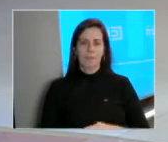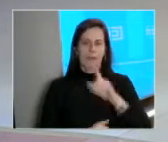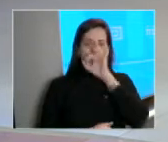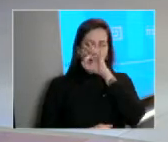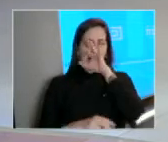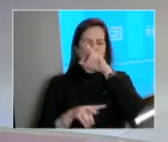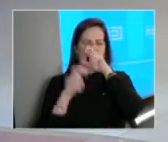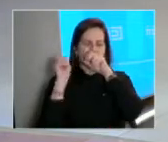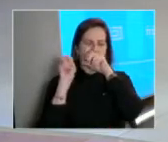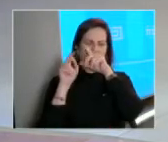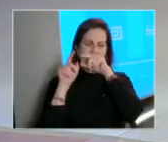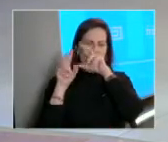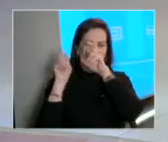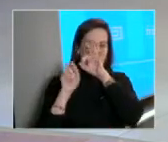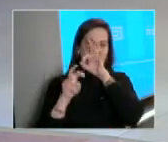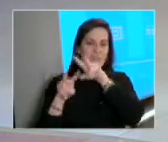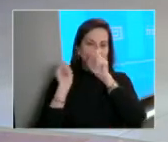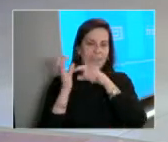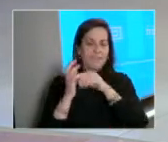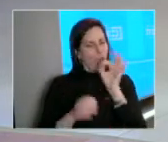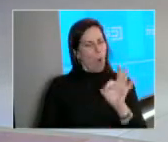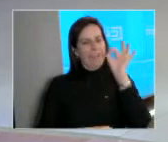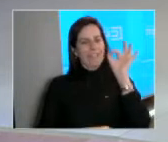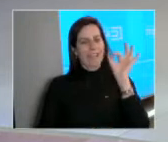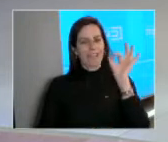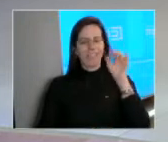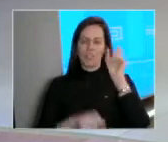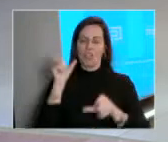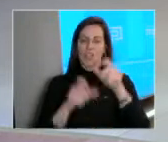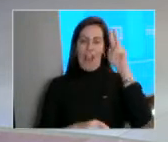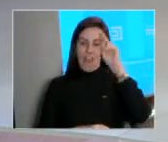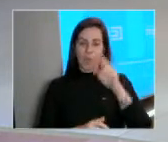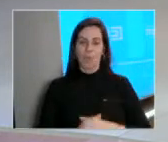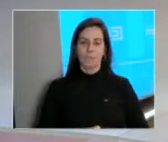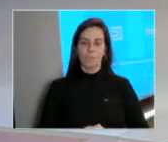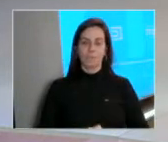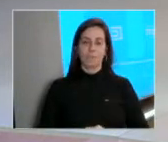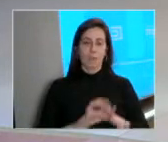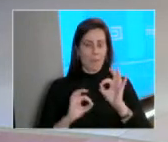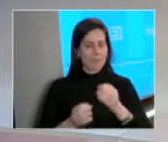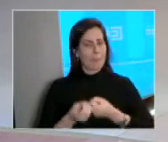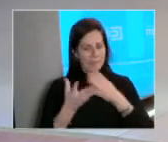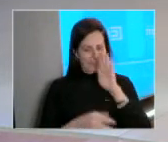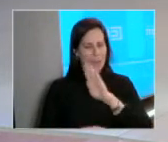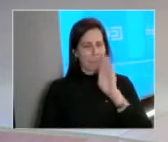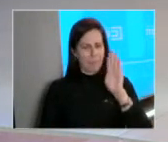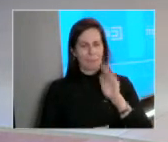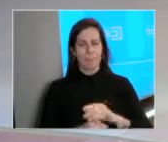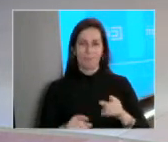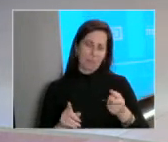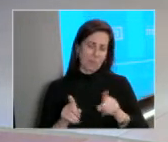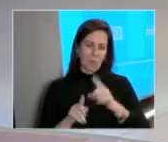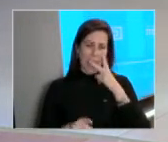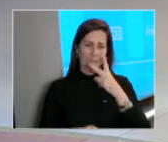ושס מנצלת את זה וככה עוקצת את אנשי הליכוד, ובעצם מסר לנתניהו, מסר ברור כמו